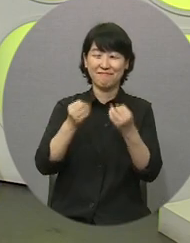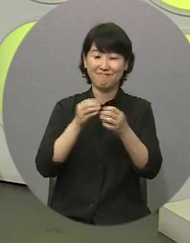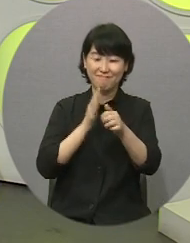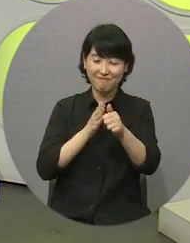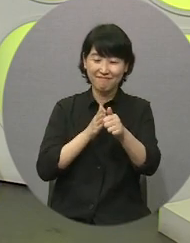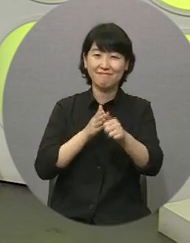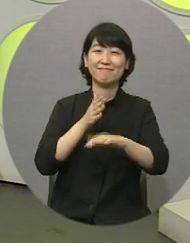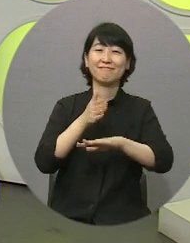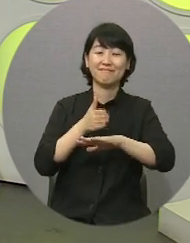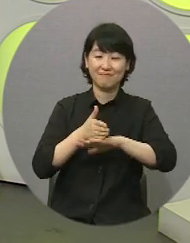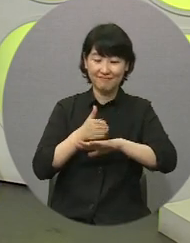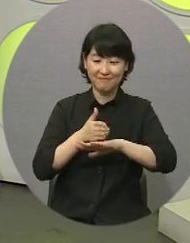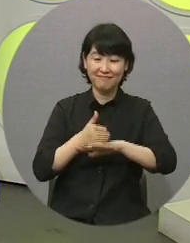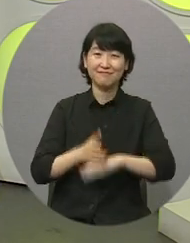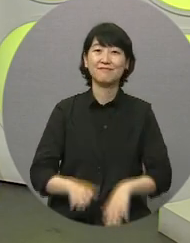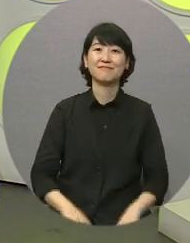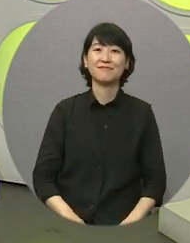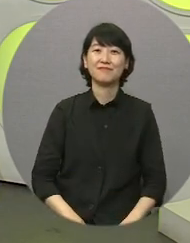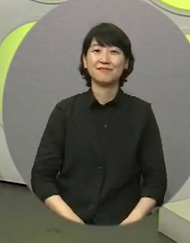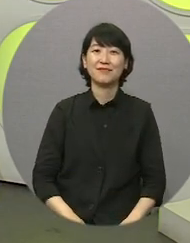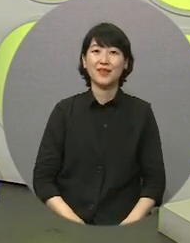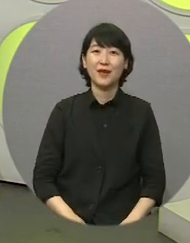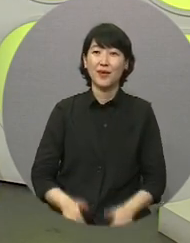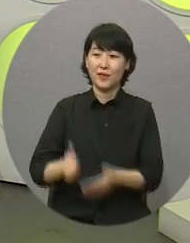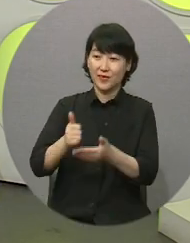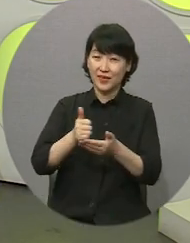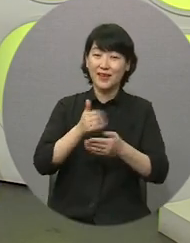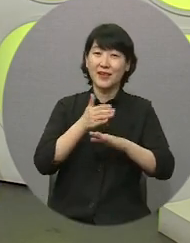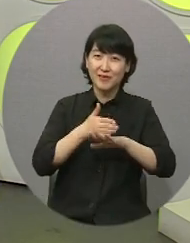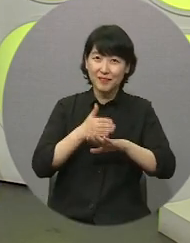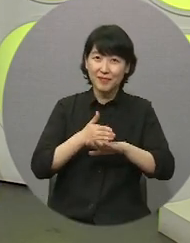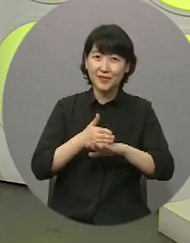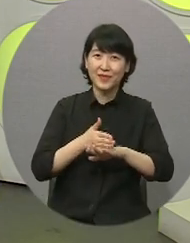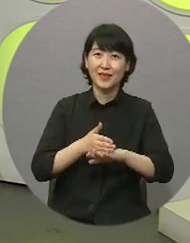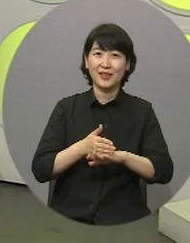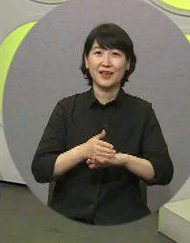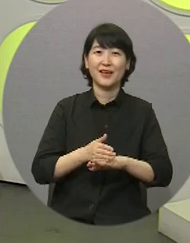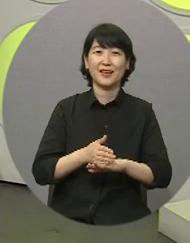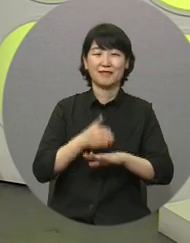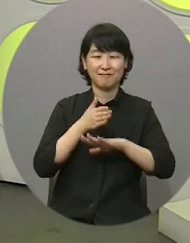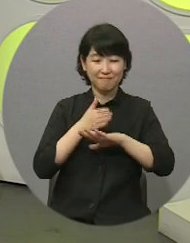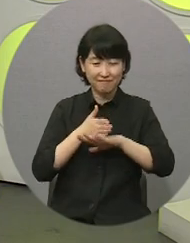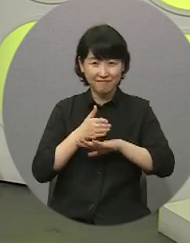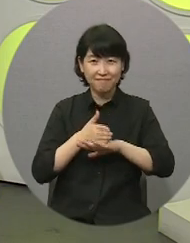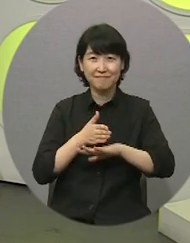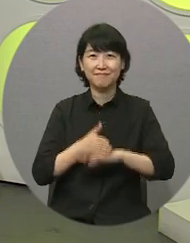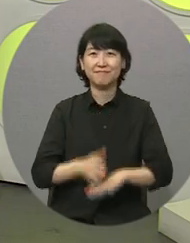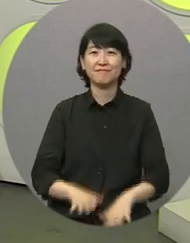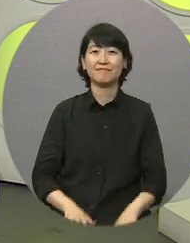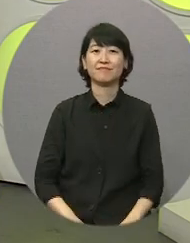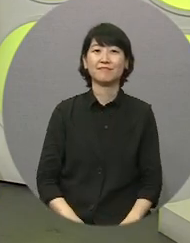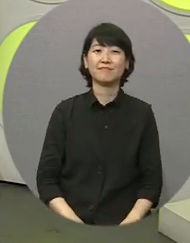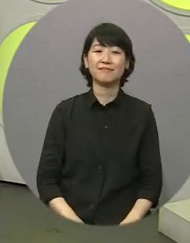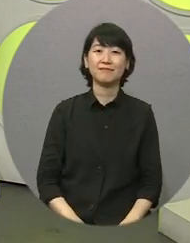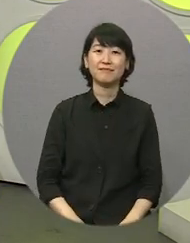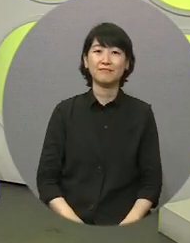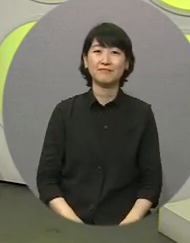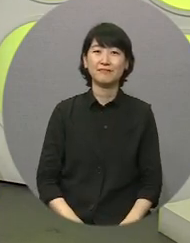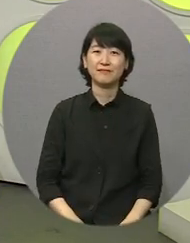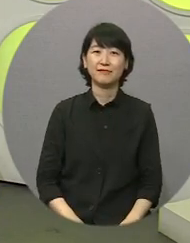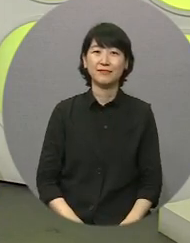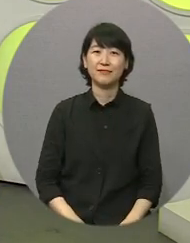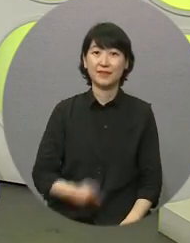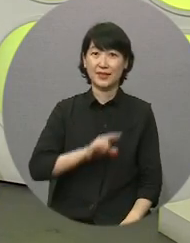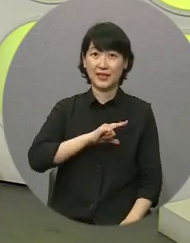네, 감사합니다. 감사합니다. 오늘 함께해서 감사합니다. 또 네. 자주 뵙겠습니다. 감사합니다. 네, 감사합니다. 고맙습니다. 우리